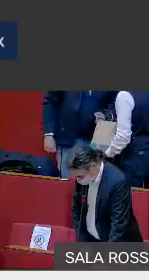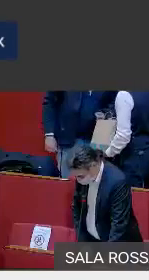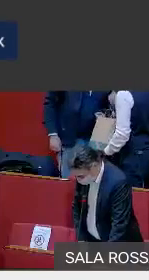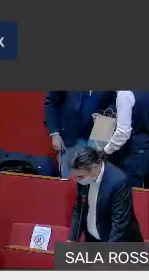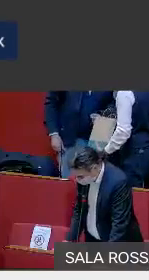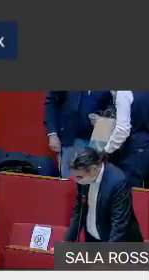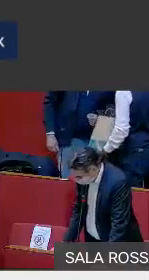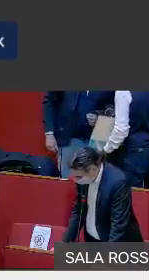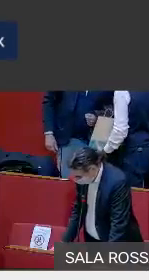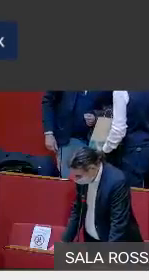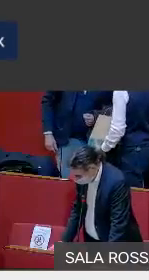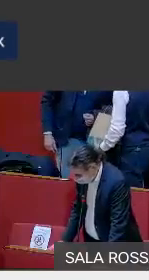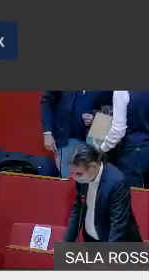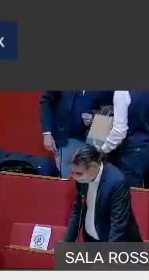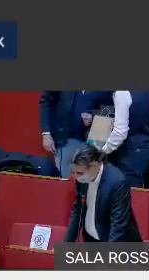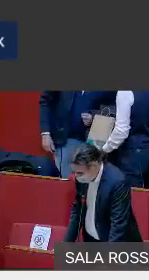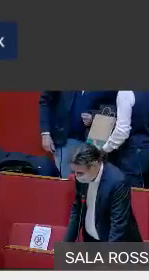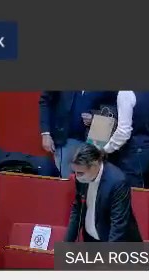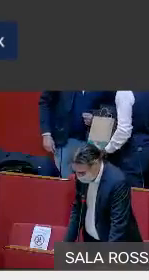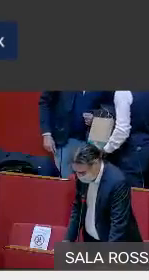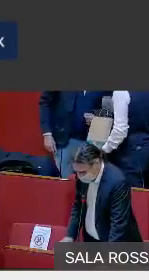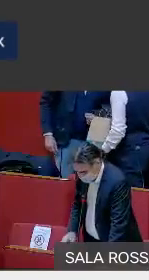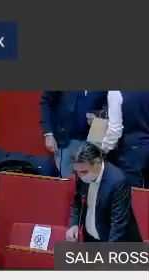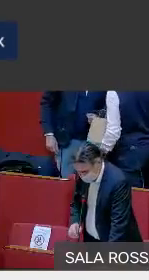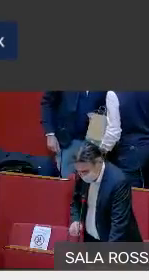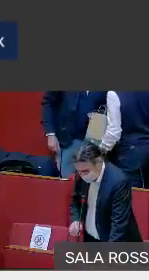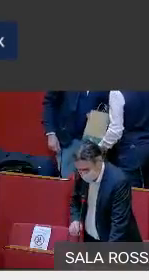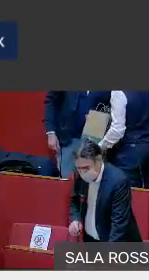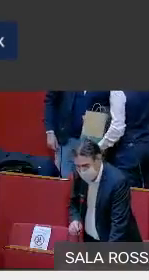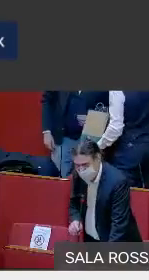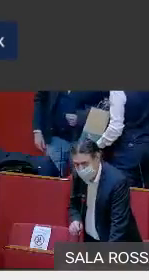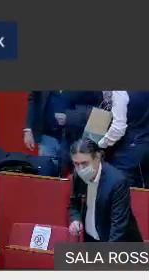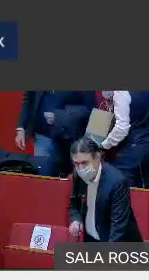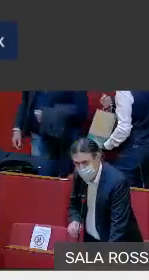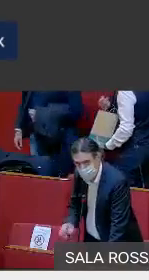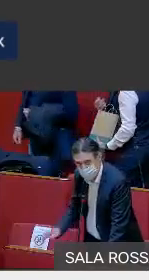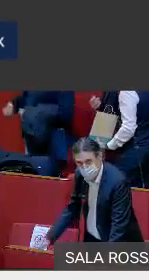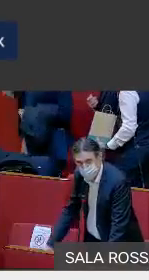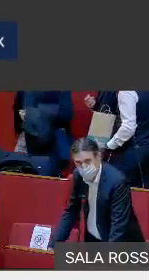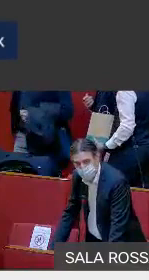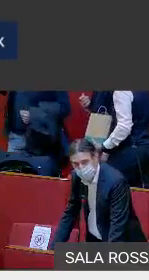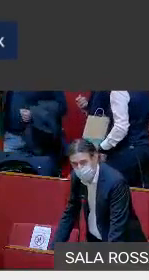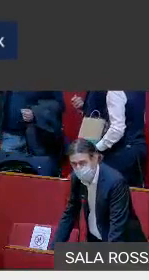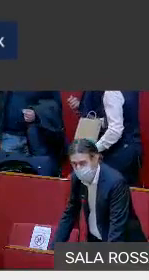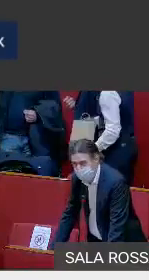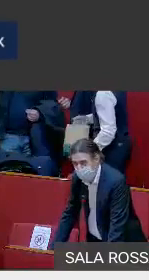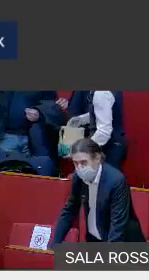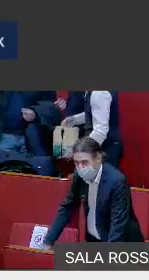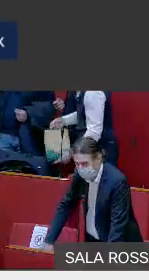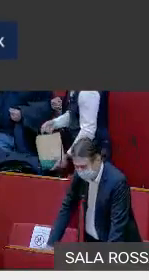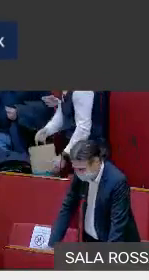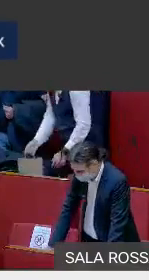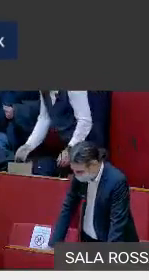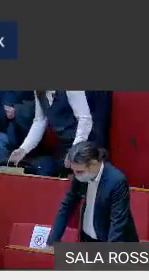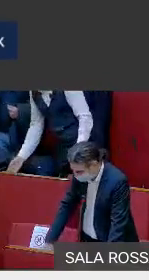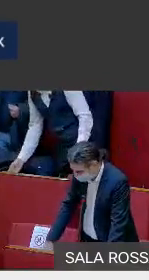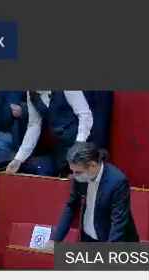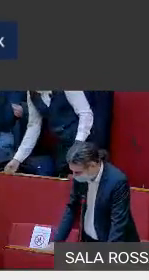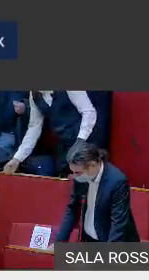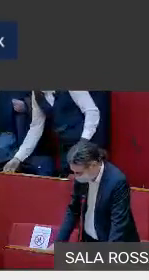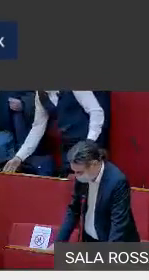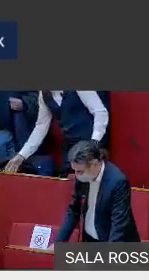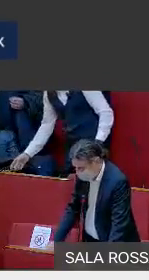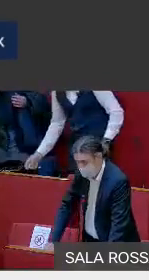presente il dottor righi c'era stata esposta tutta una serie di desiderata da parte dall aeroporto